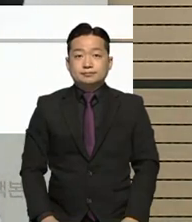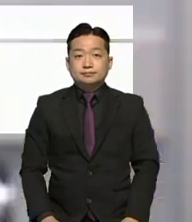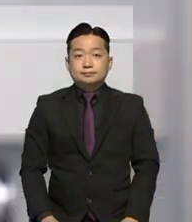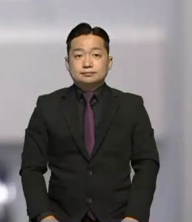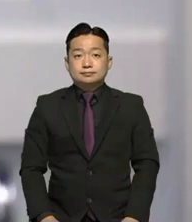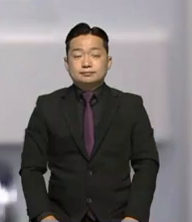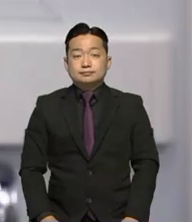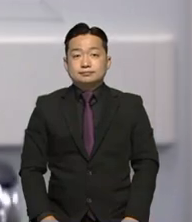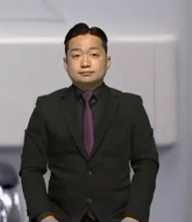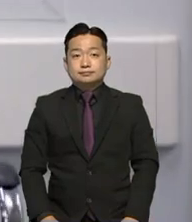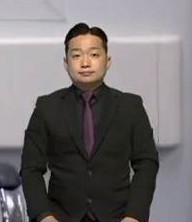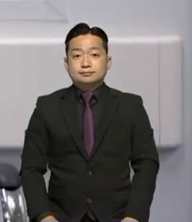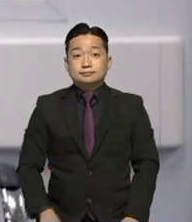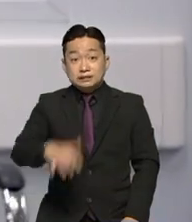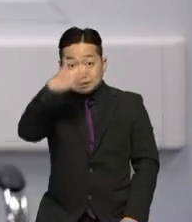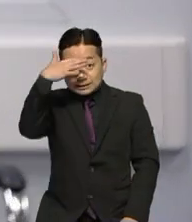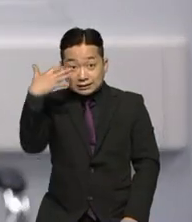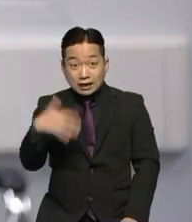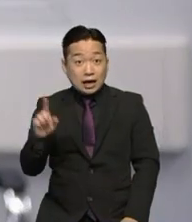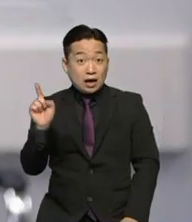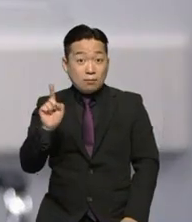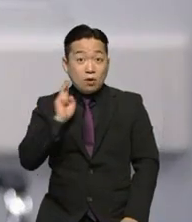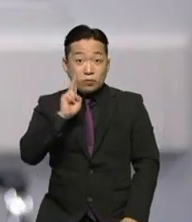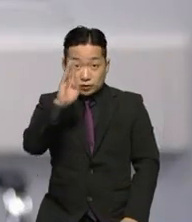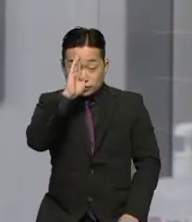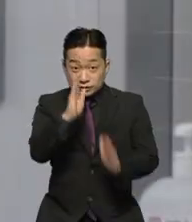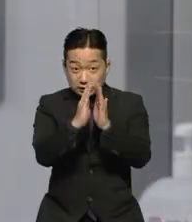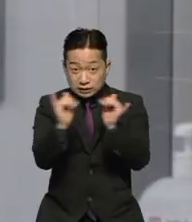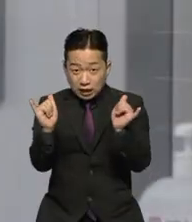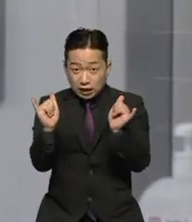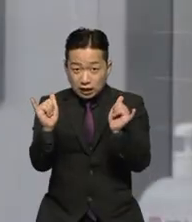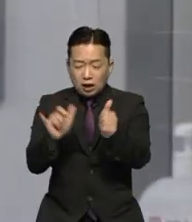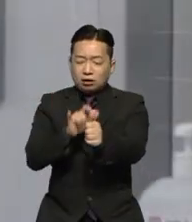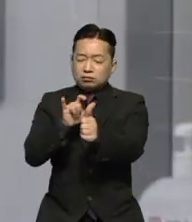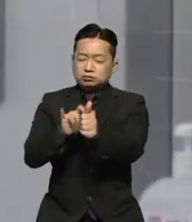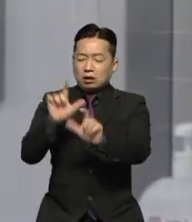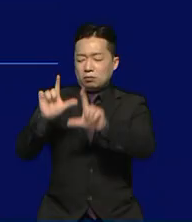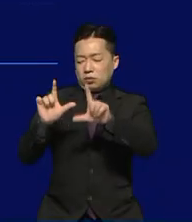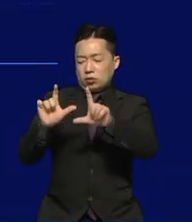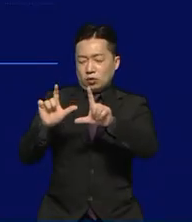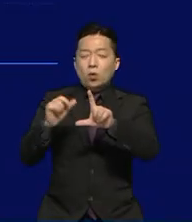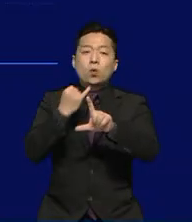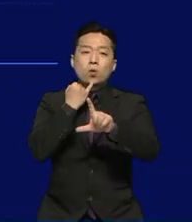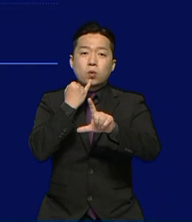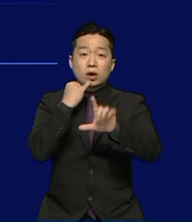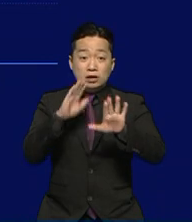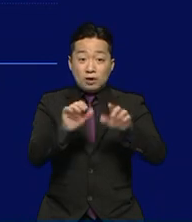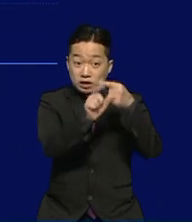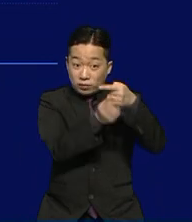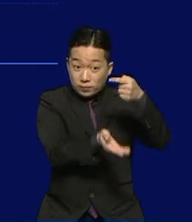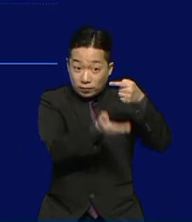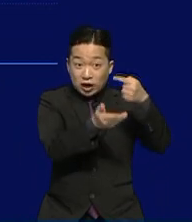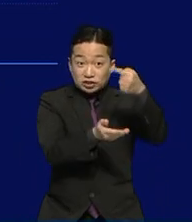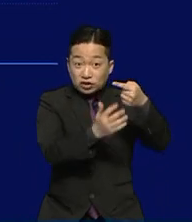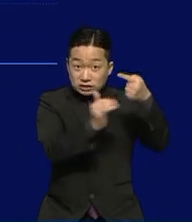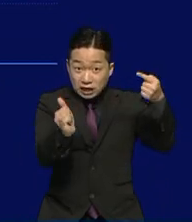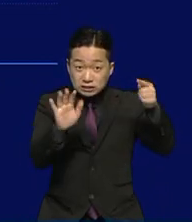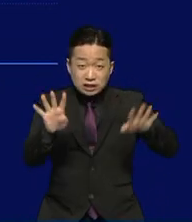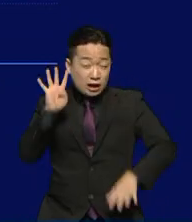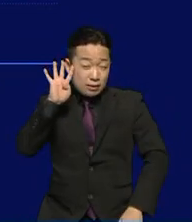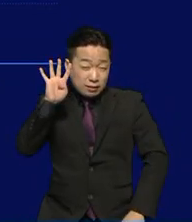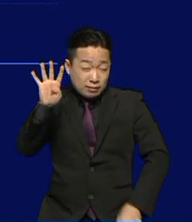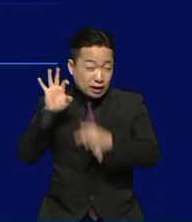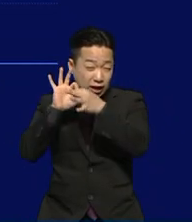실시합니다. 다행히 위중증 환자 수는 안정적입니다. 이달 초 1,000명대에서 사흘 연속 600명대로